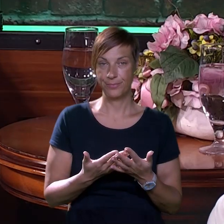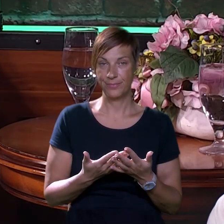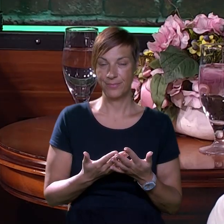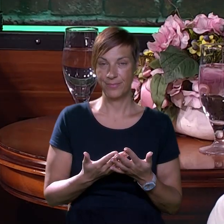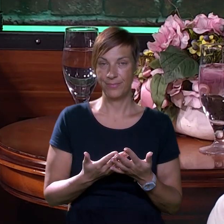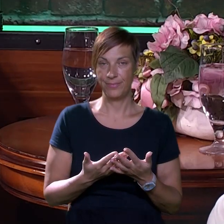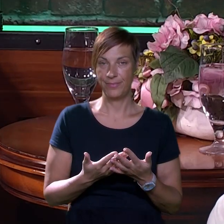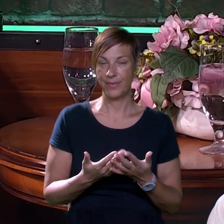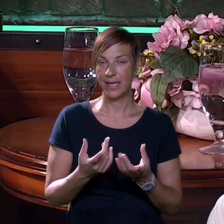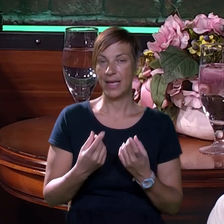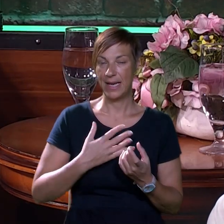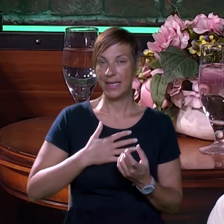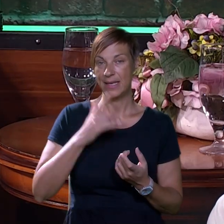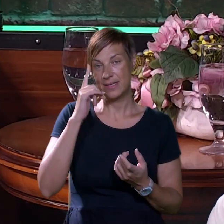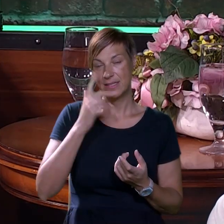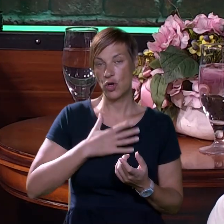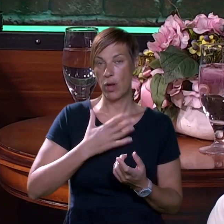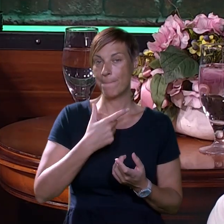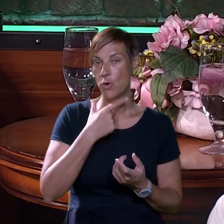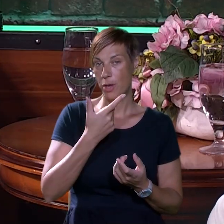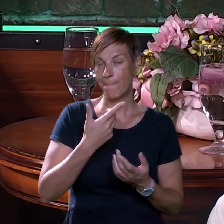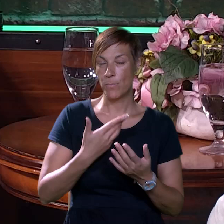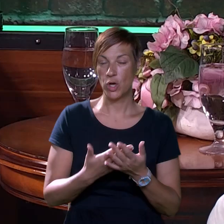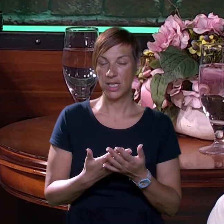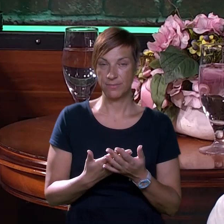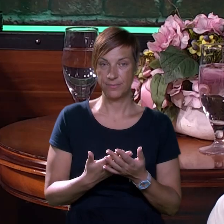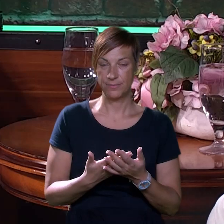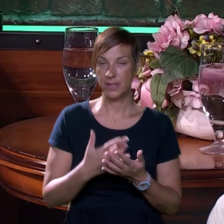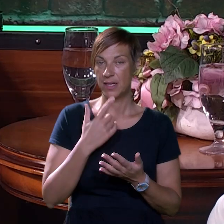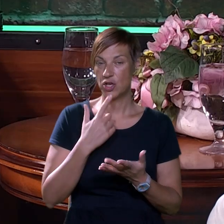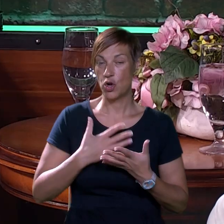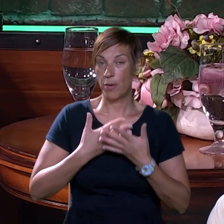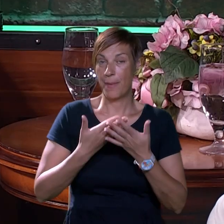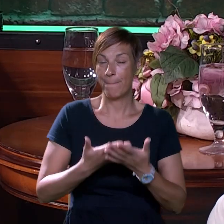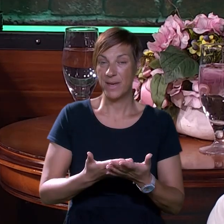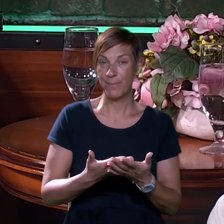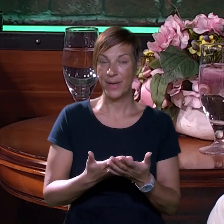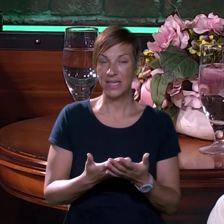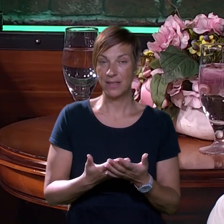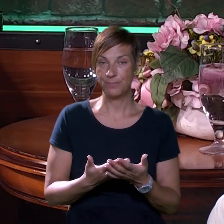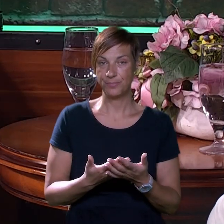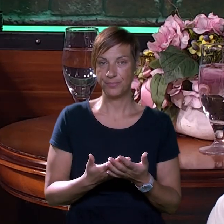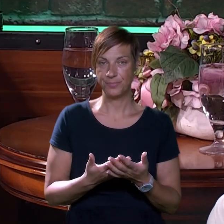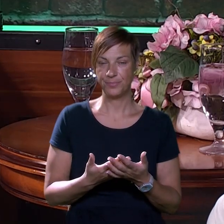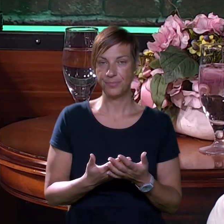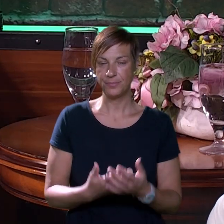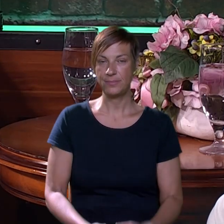nešto. Ali ja znam ko je moj Bog, ja znam kome pripadam